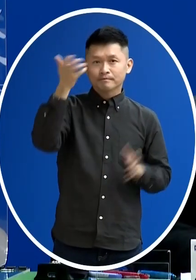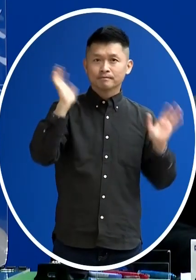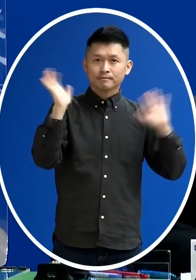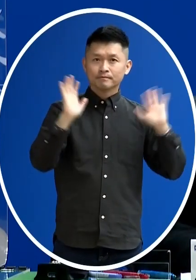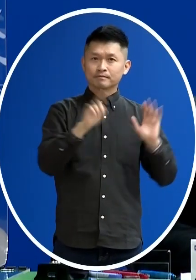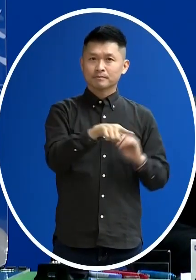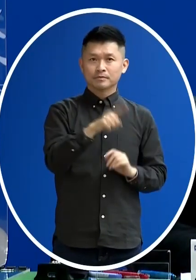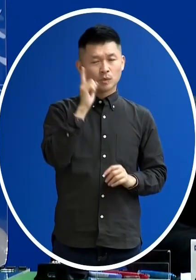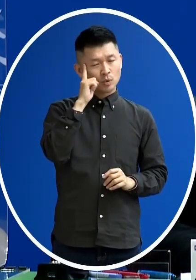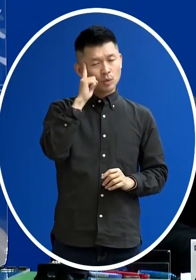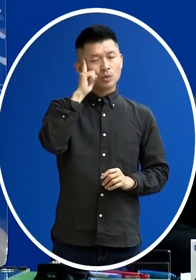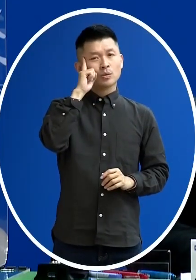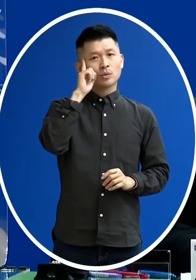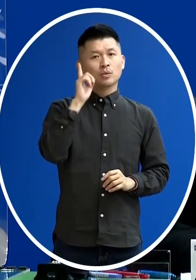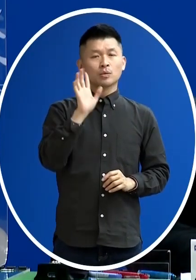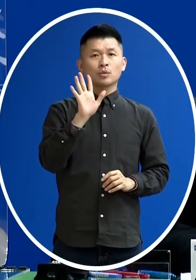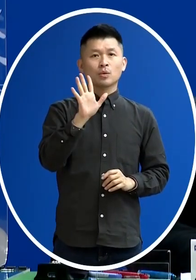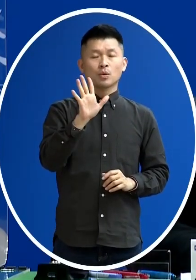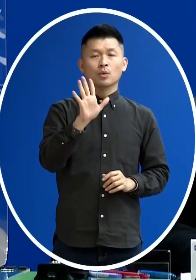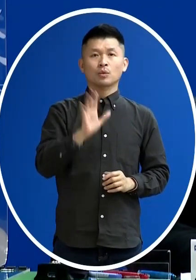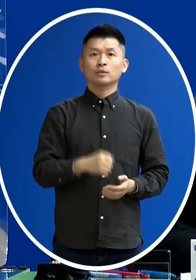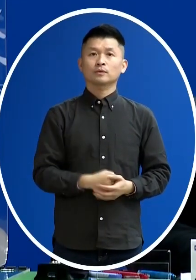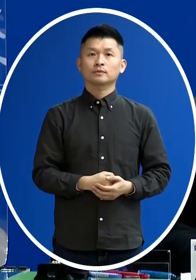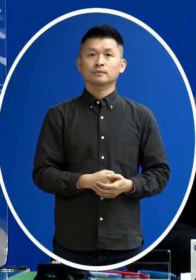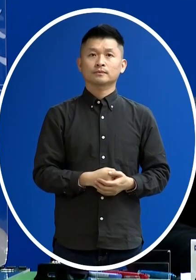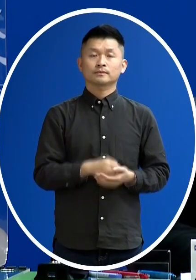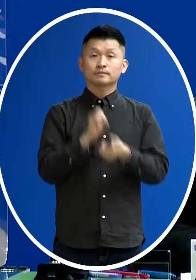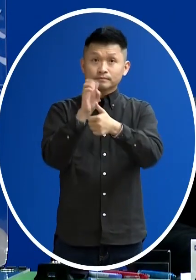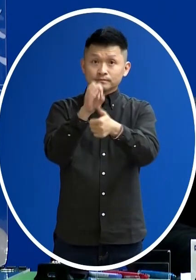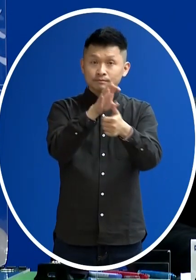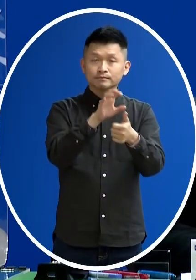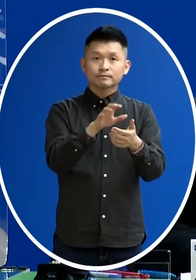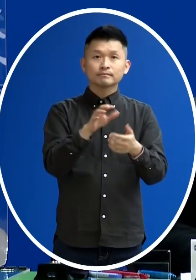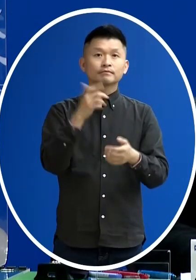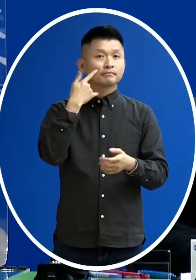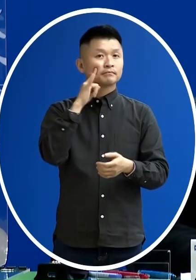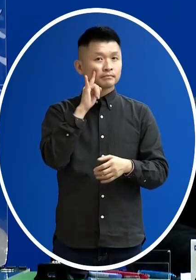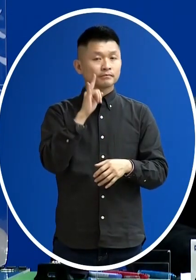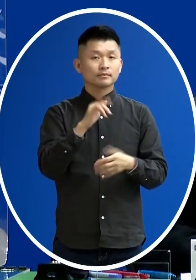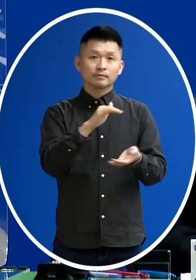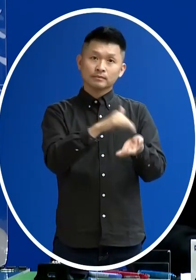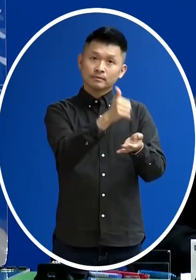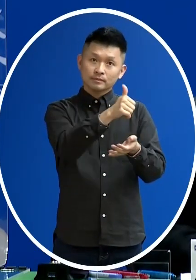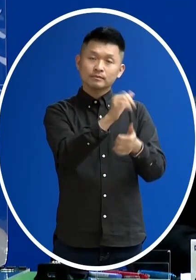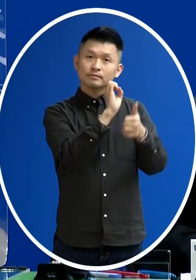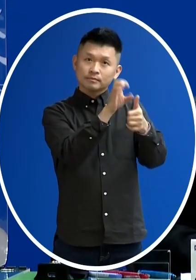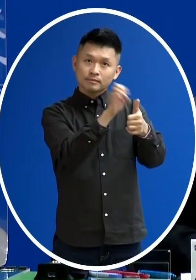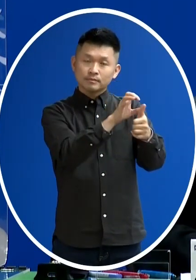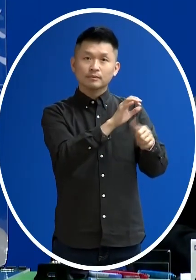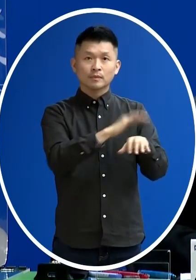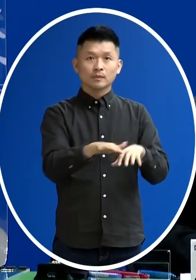比较会容易看到的一个症状哦，提供给各位家长还有这个医生来做参考哦。